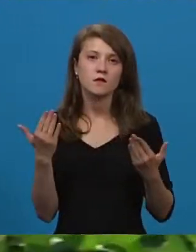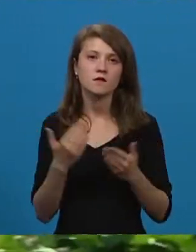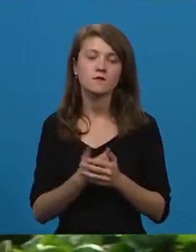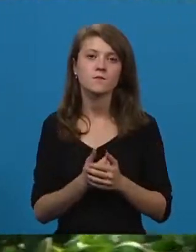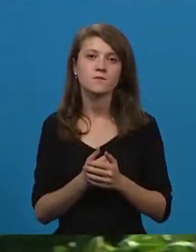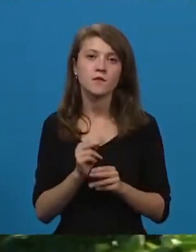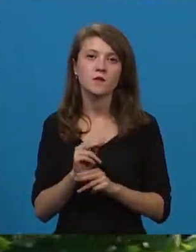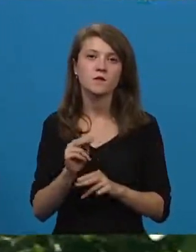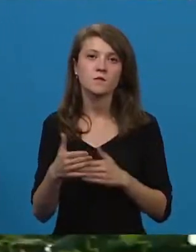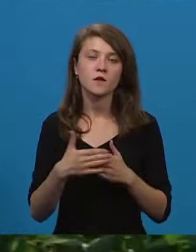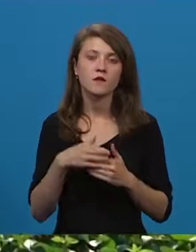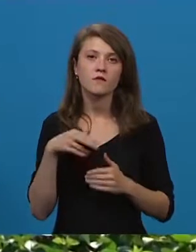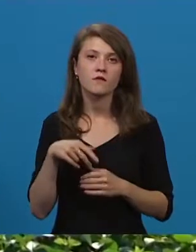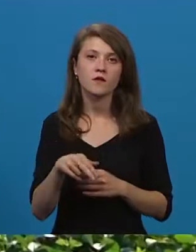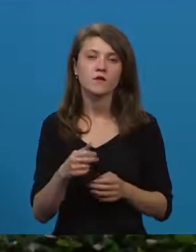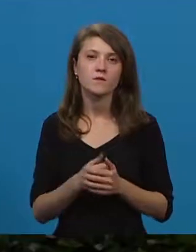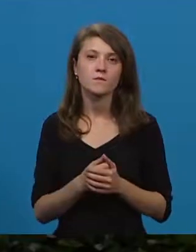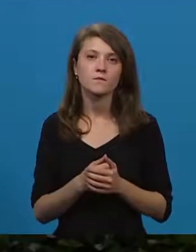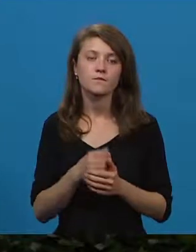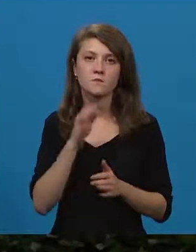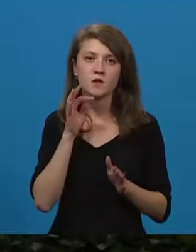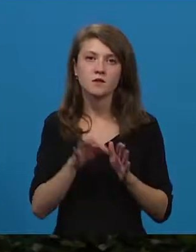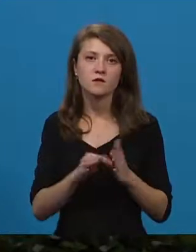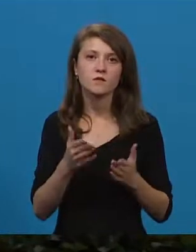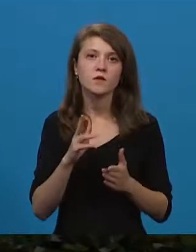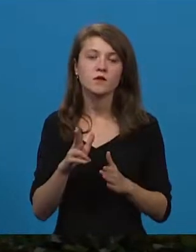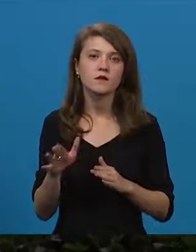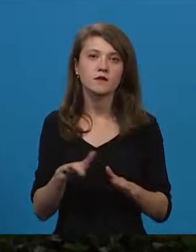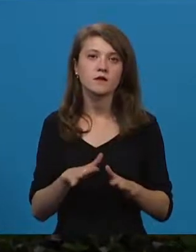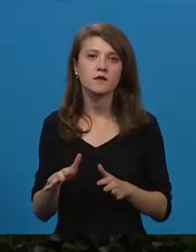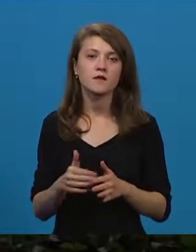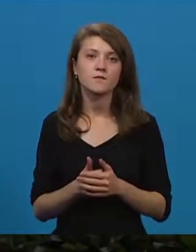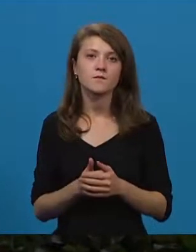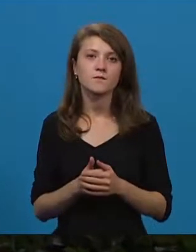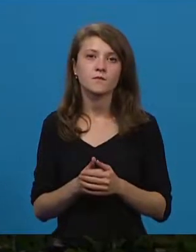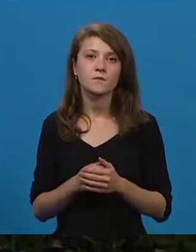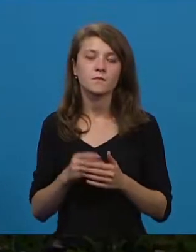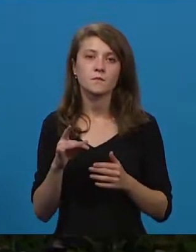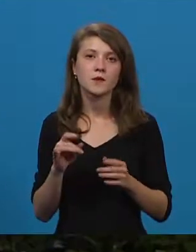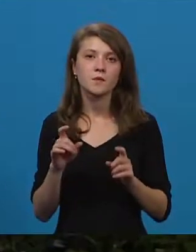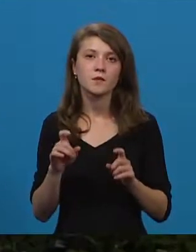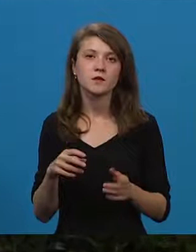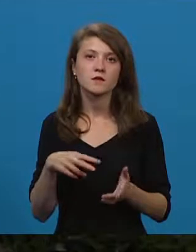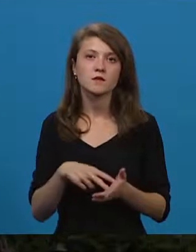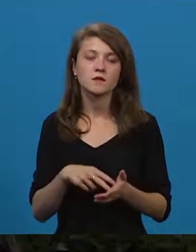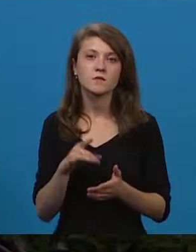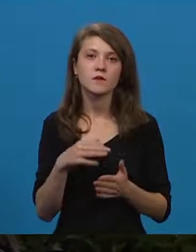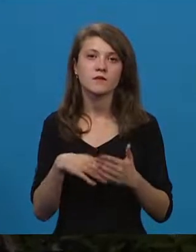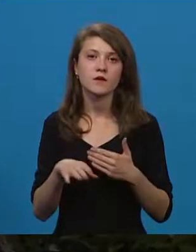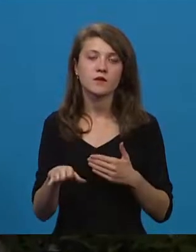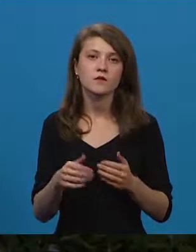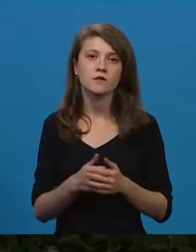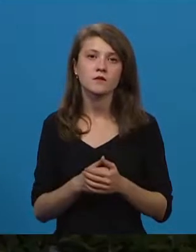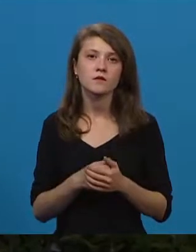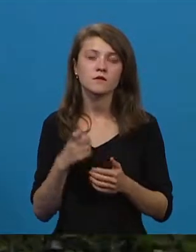новачкам перед виходом з борту. Вказуємо, як діяти при посадці, при виході